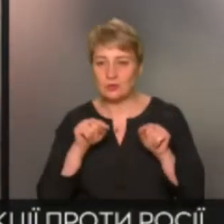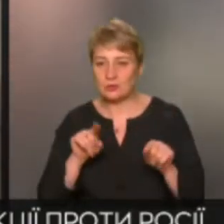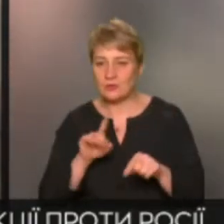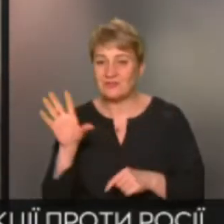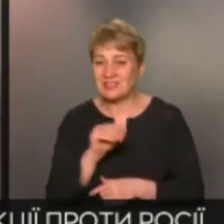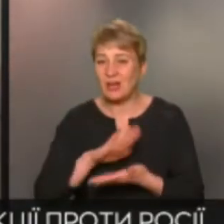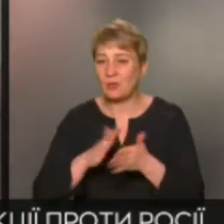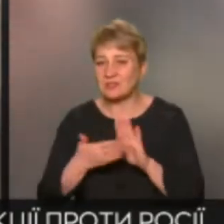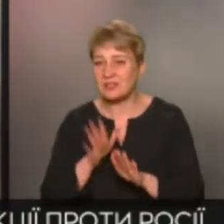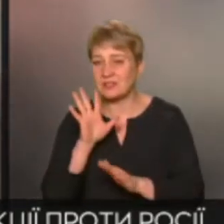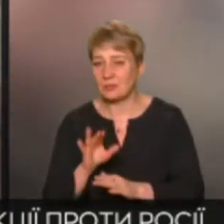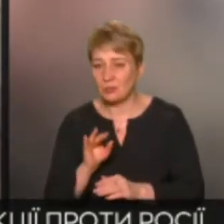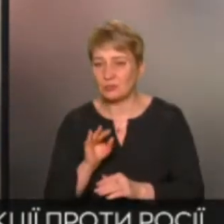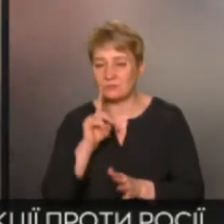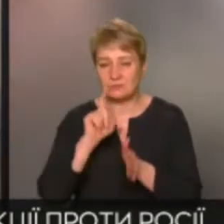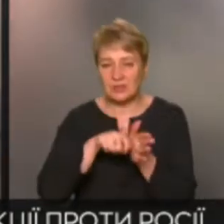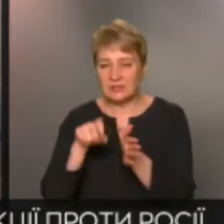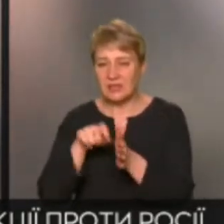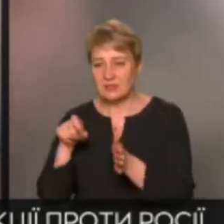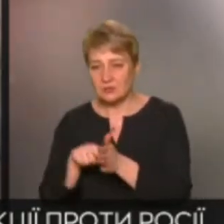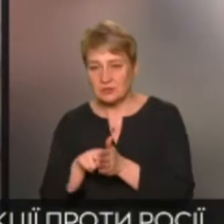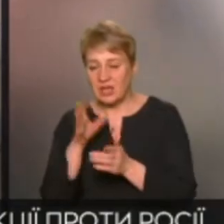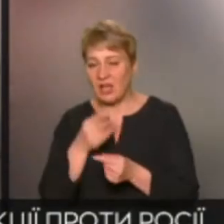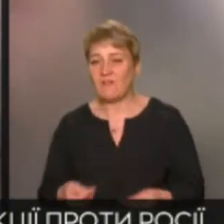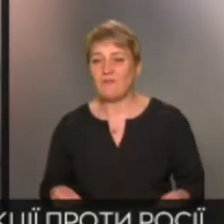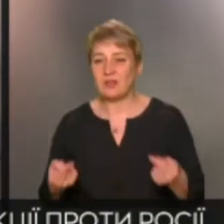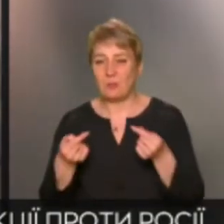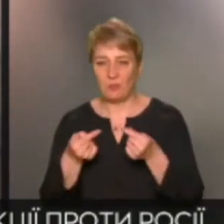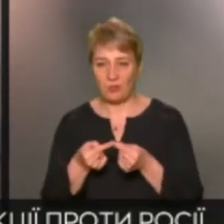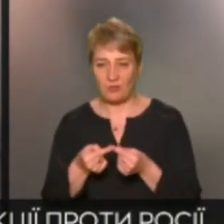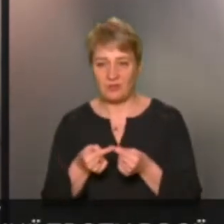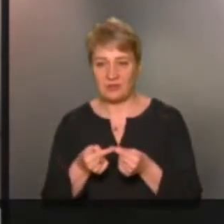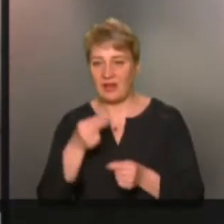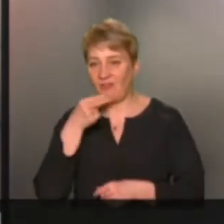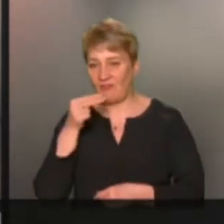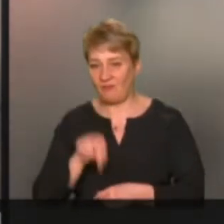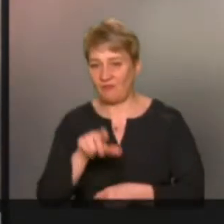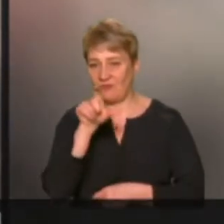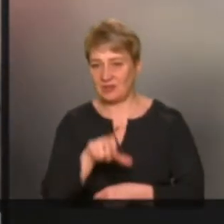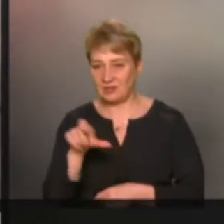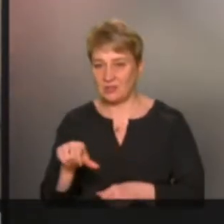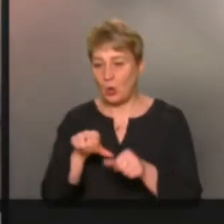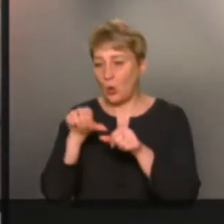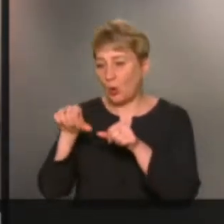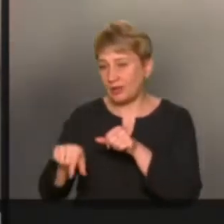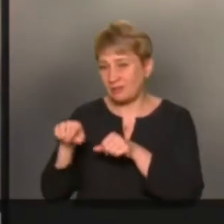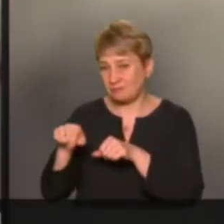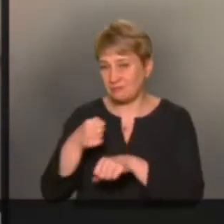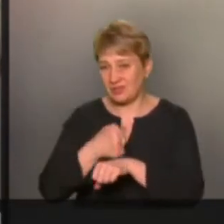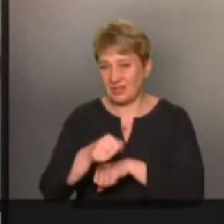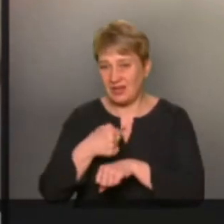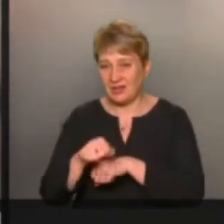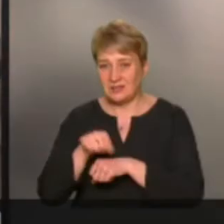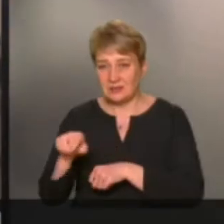обставини будуть перез'ясовані і відповідні винуватці, окрім насильників, ті,